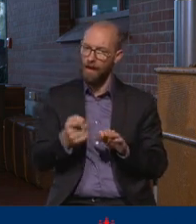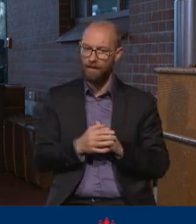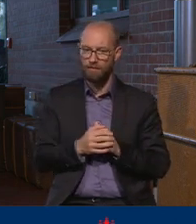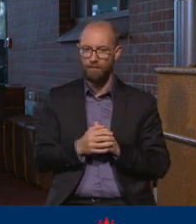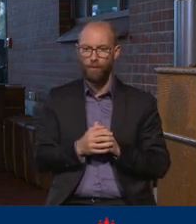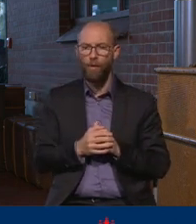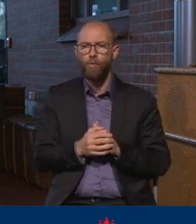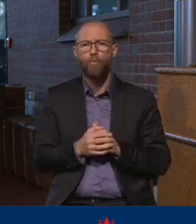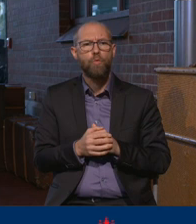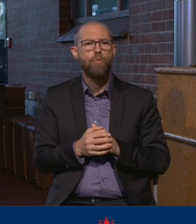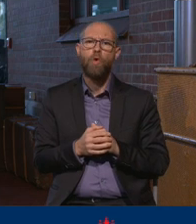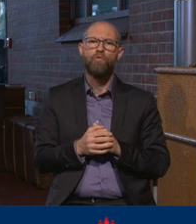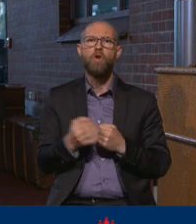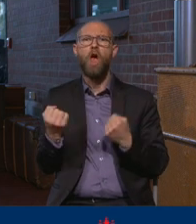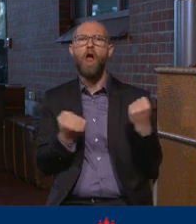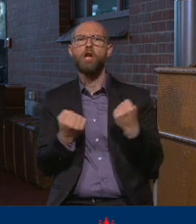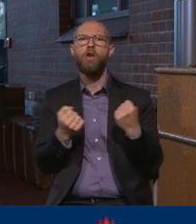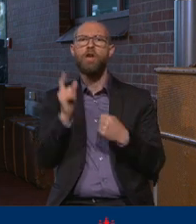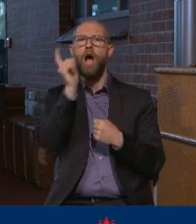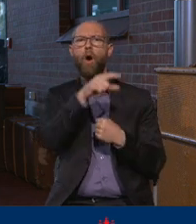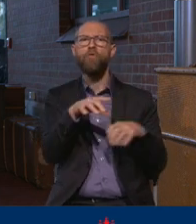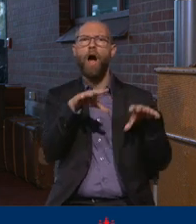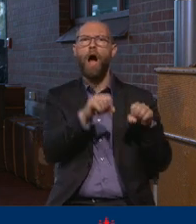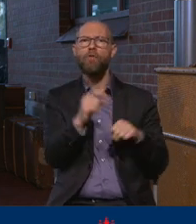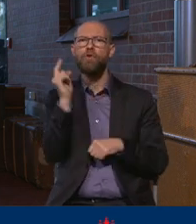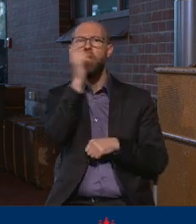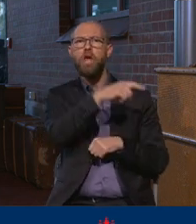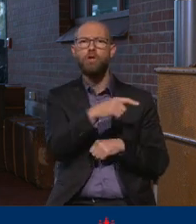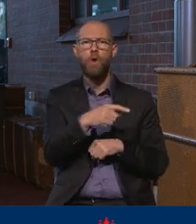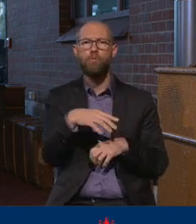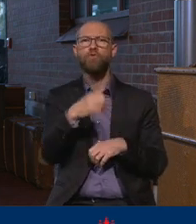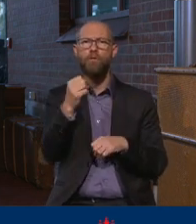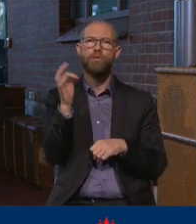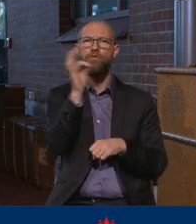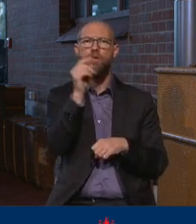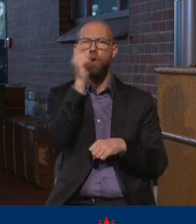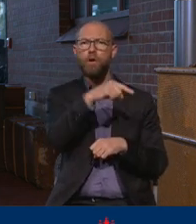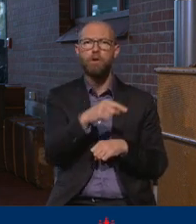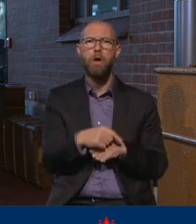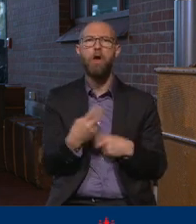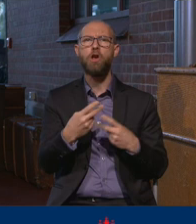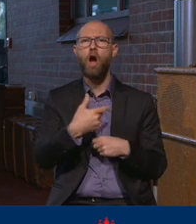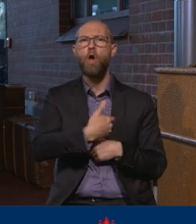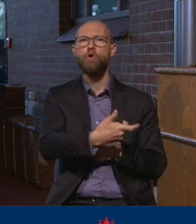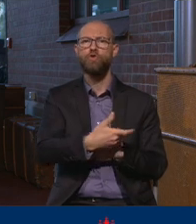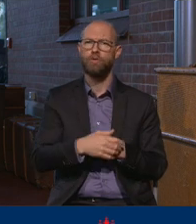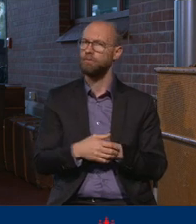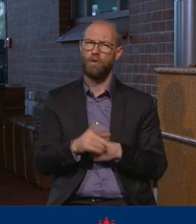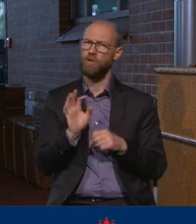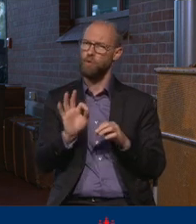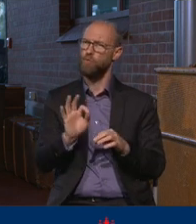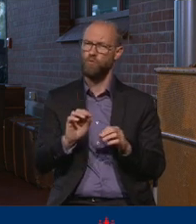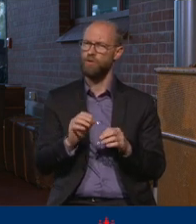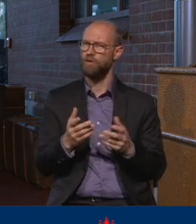ganz egal wie die lkws in den hafen fahren ob die dann auch hin finden oder nicht das finde ich auch nicht so richtig gut ja